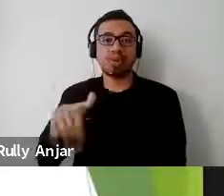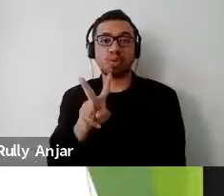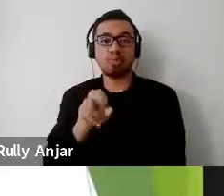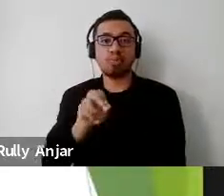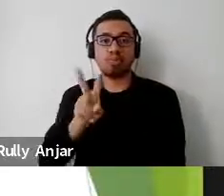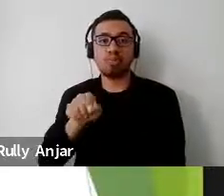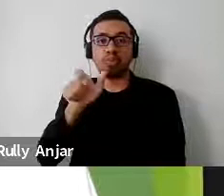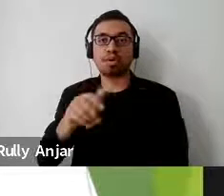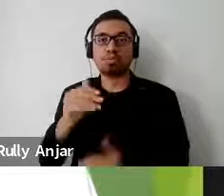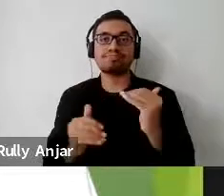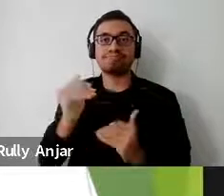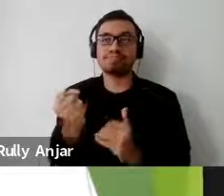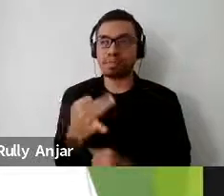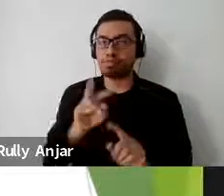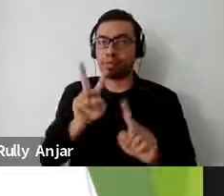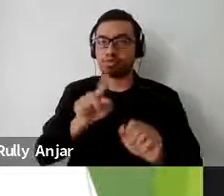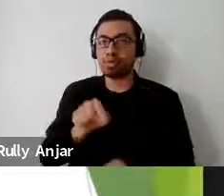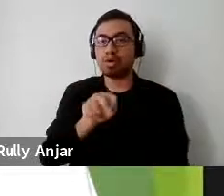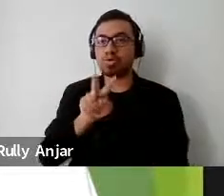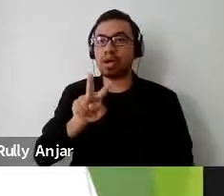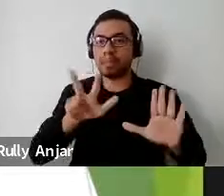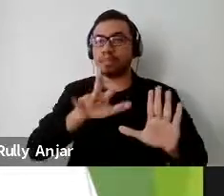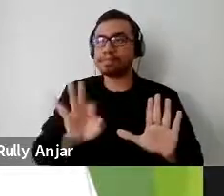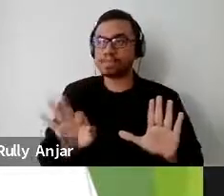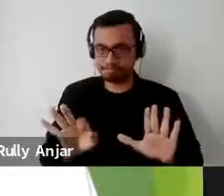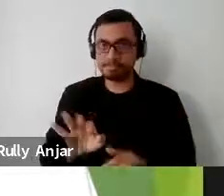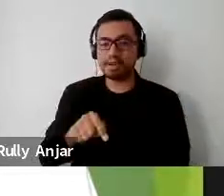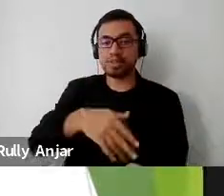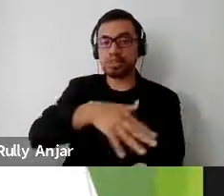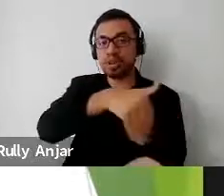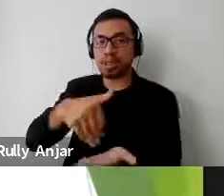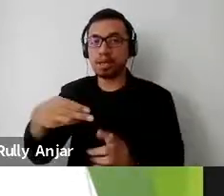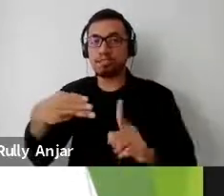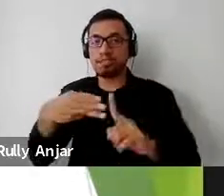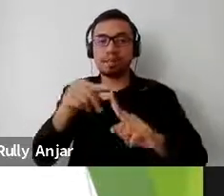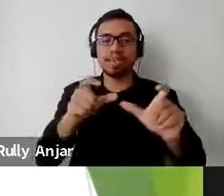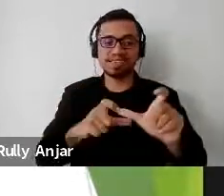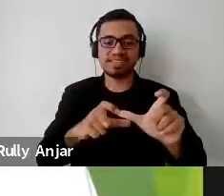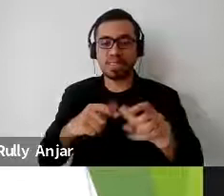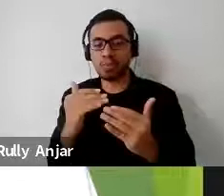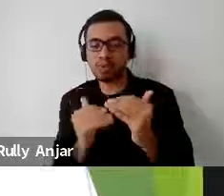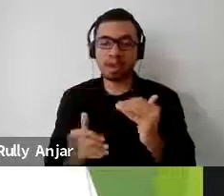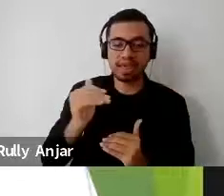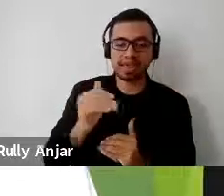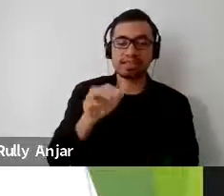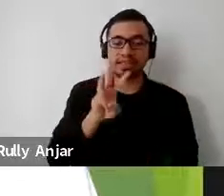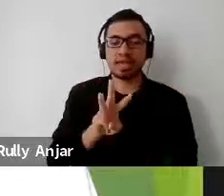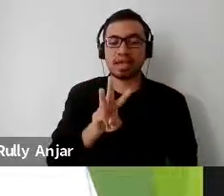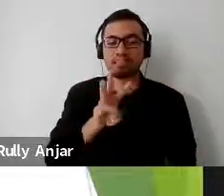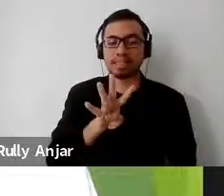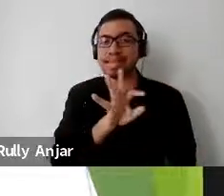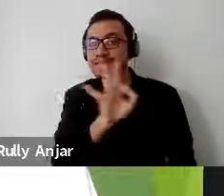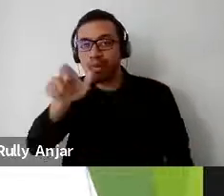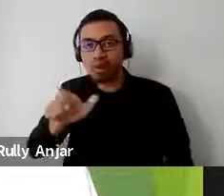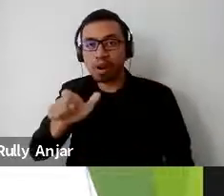peningkatan 12,28%. Ini data BPS, atau naik 34.800 orang, sehingga